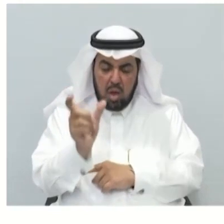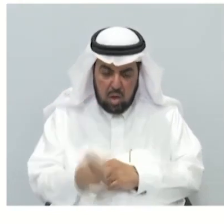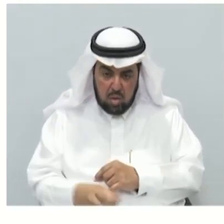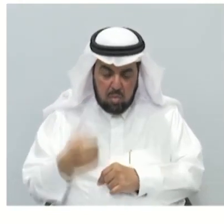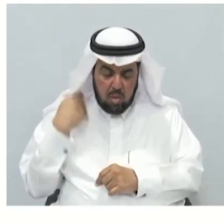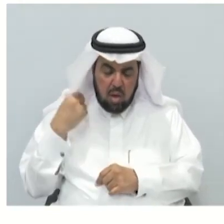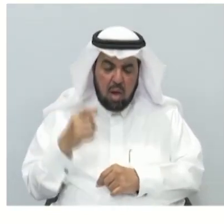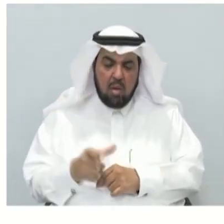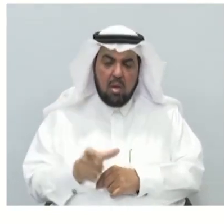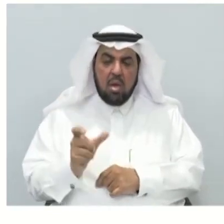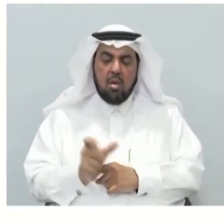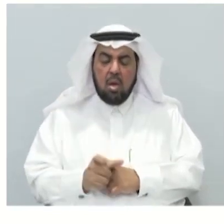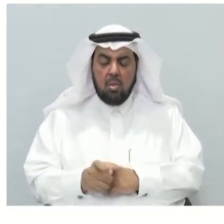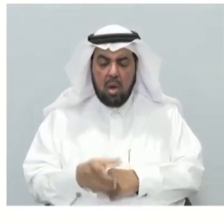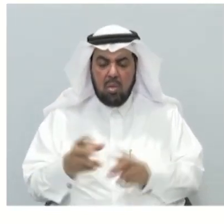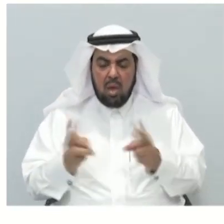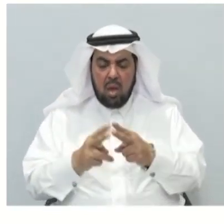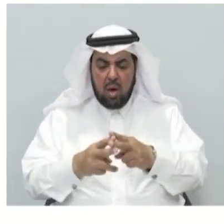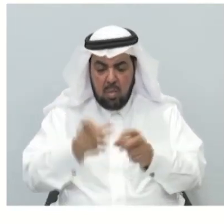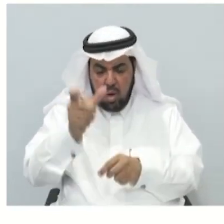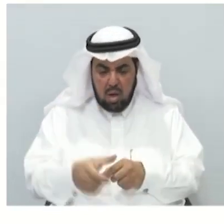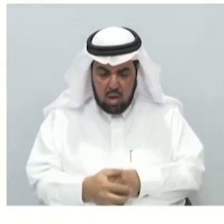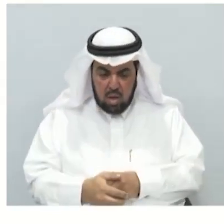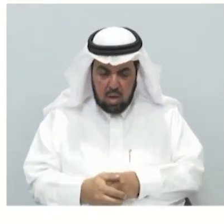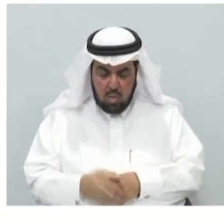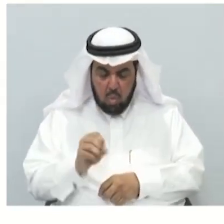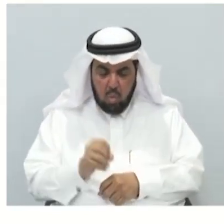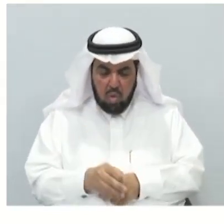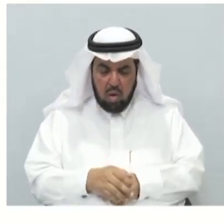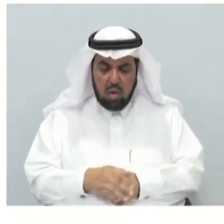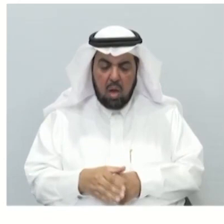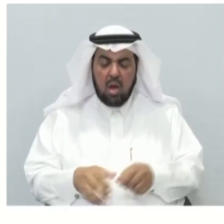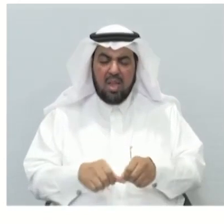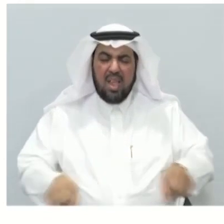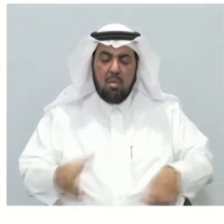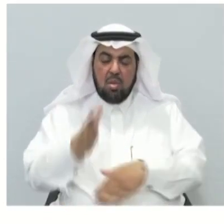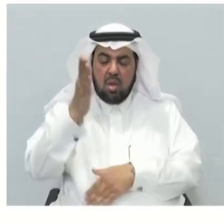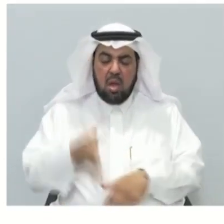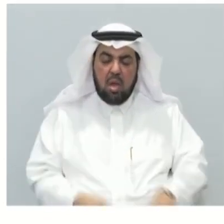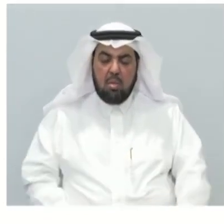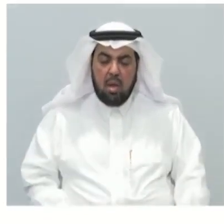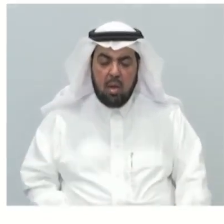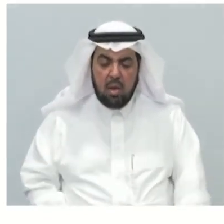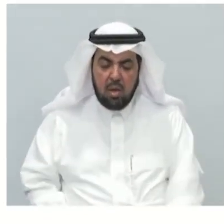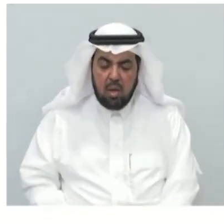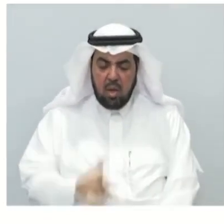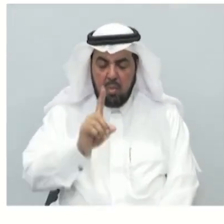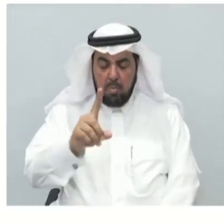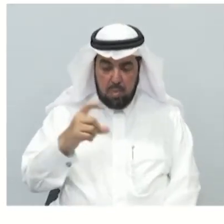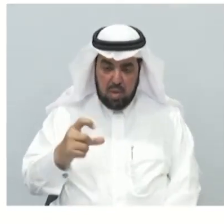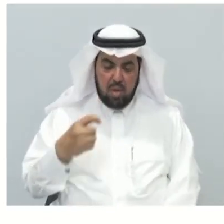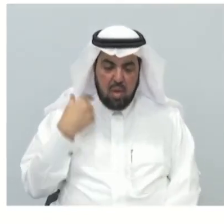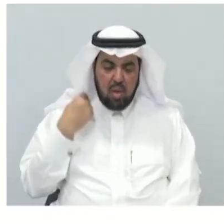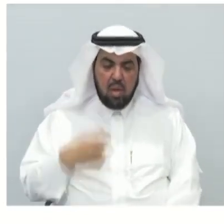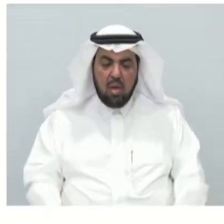لكتابه برهان حر يبين ان قطع المستقيمه بي سي هنا هنا بي